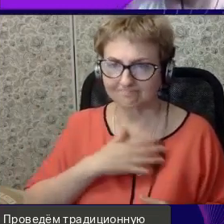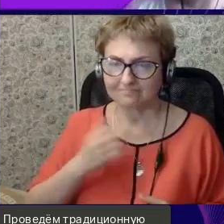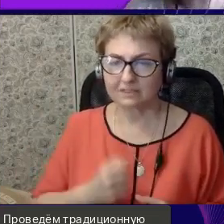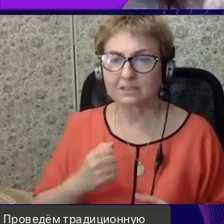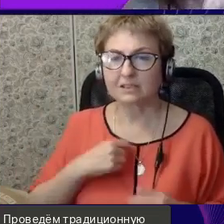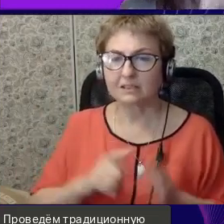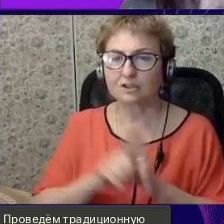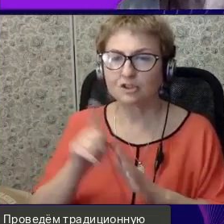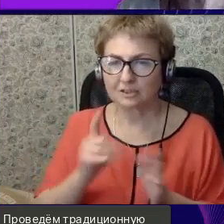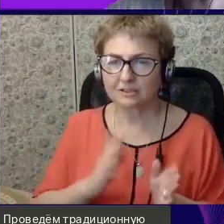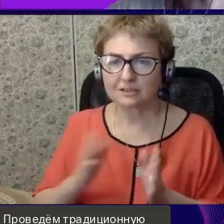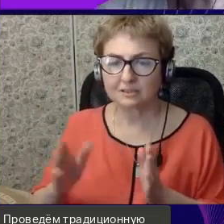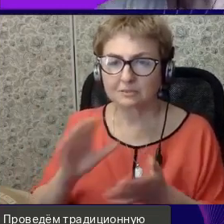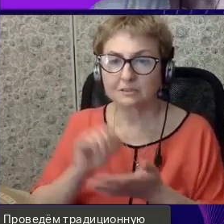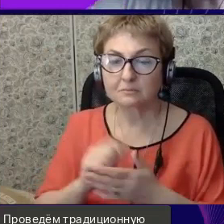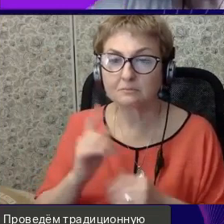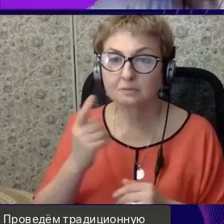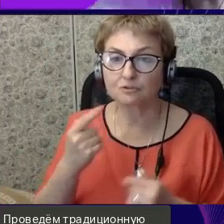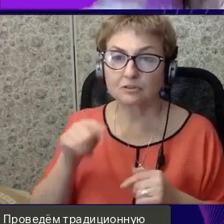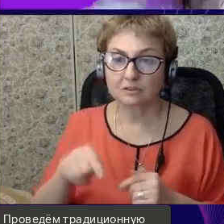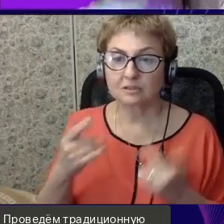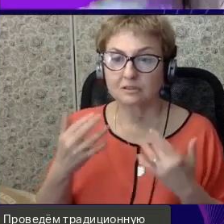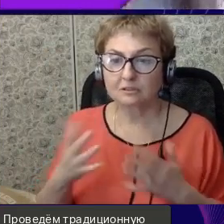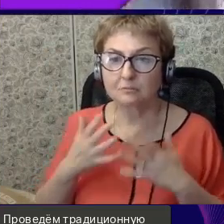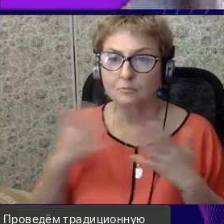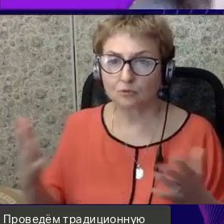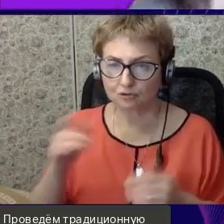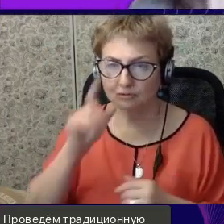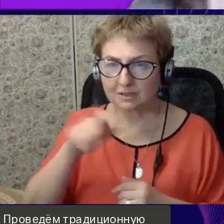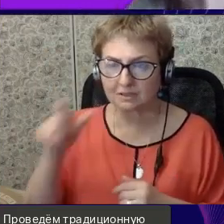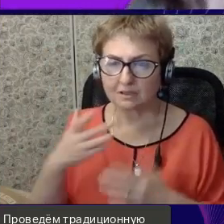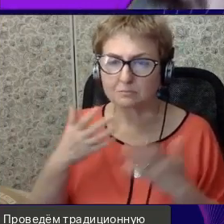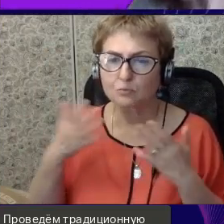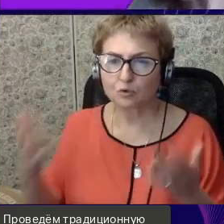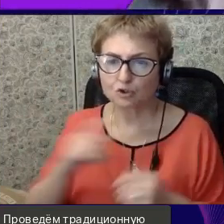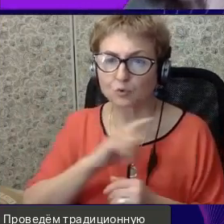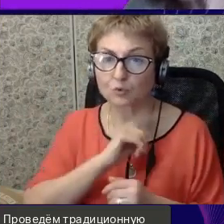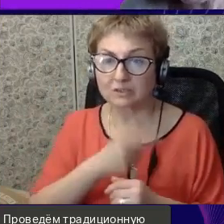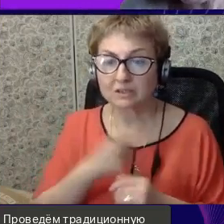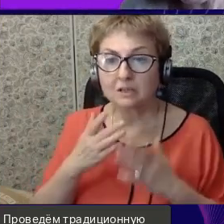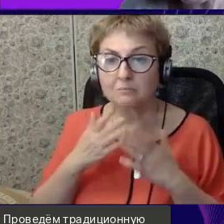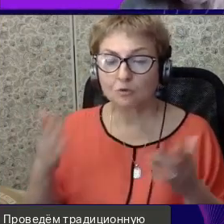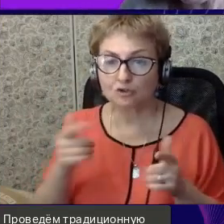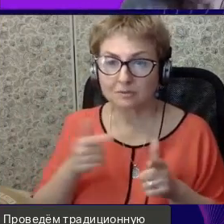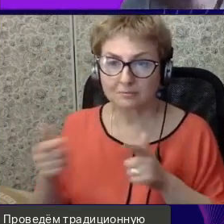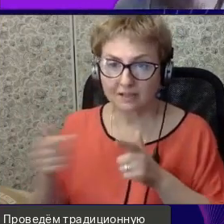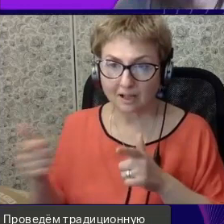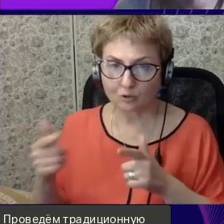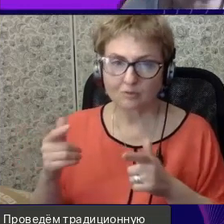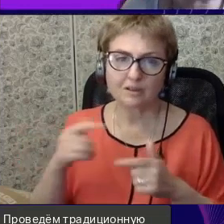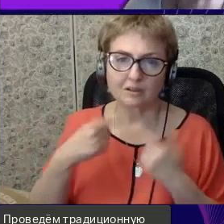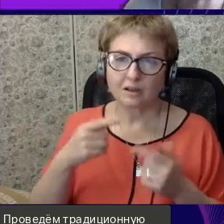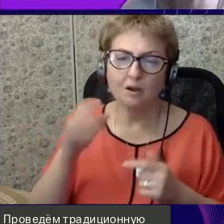есть раньше были попытки, но вот как бы сейчас мы собрались с духом и начали заниматься этим системно, потому что тут требуется, конечно же, и больше